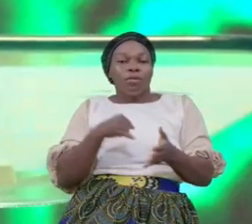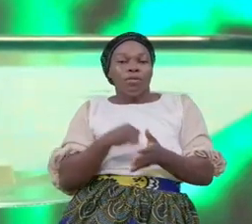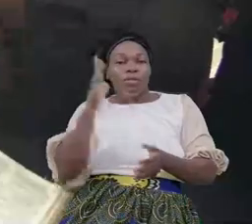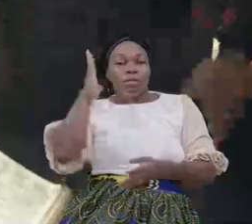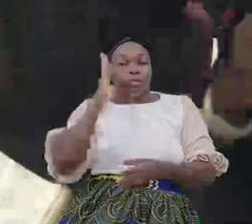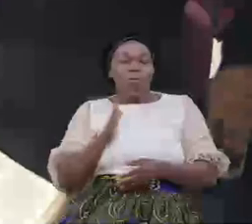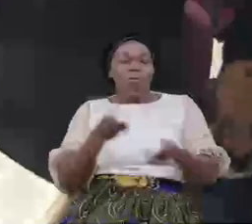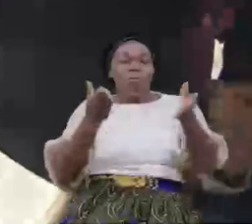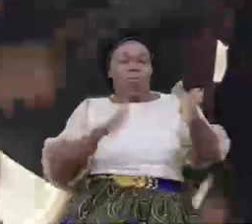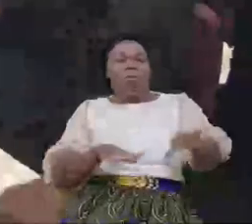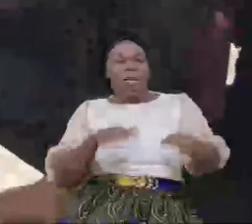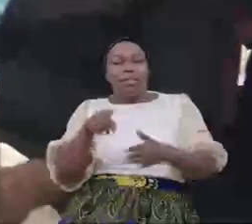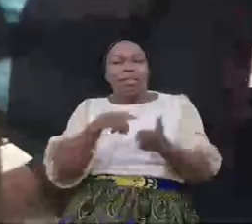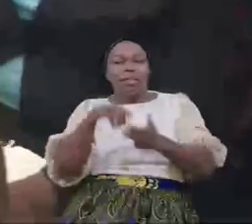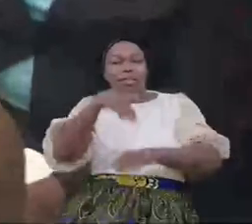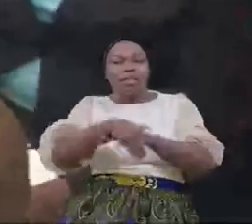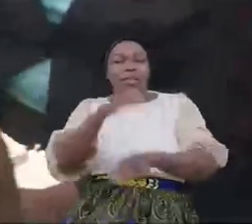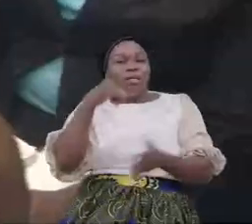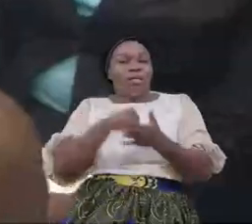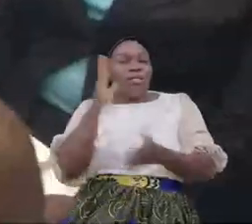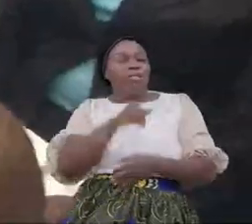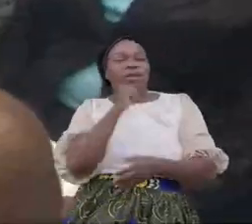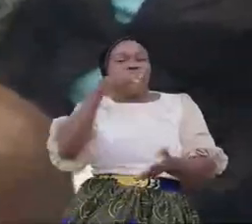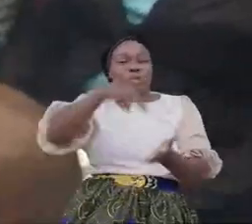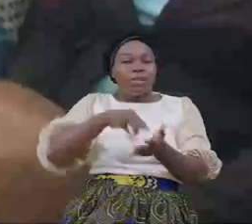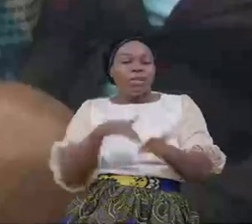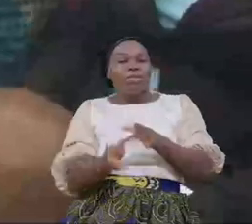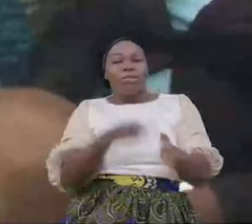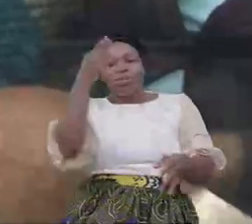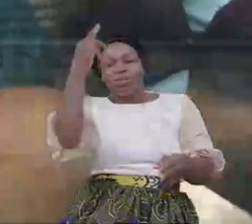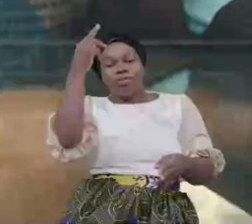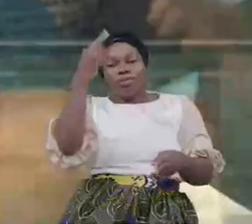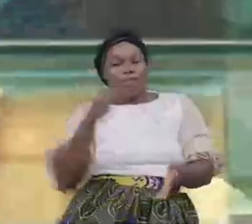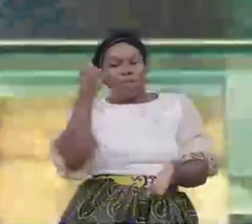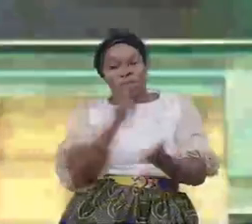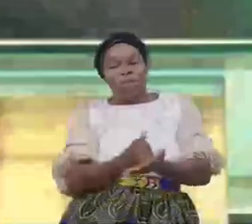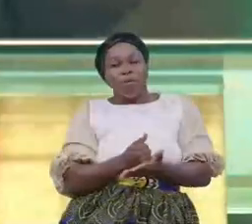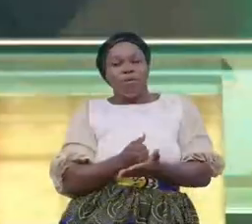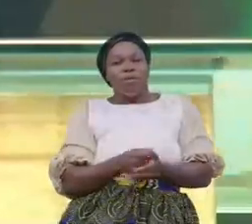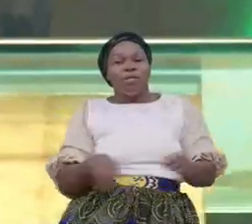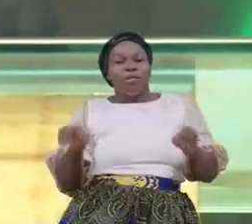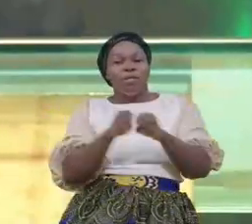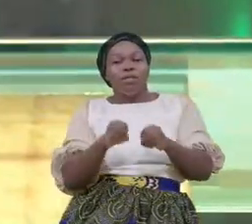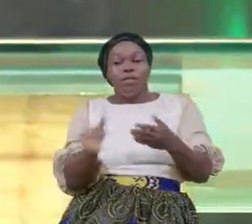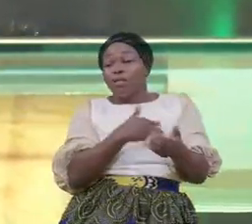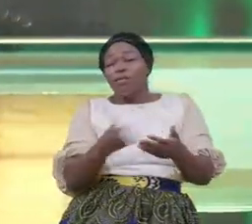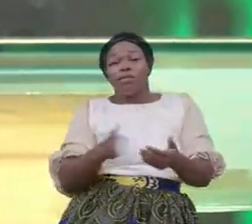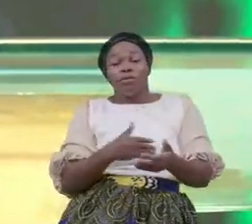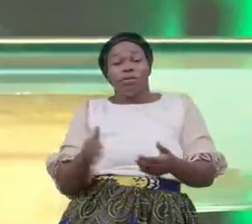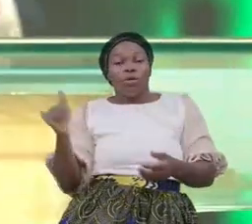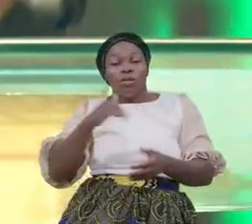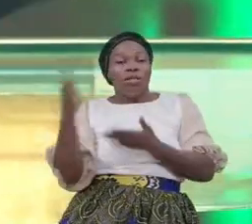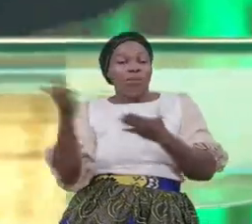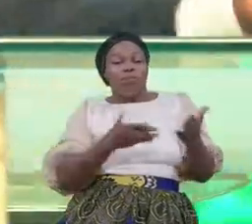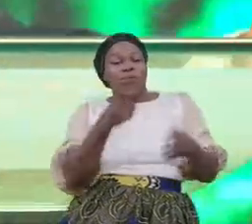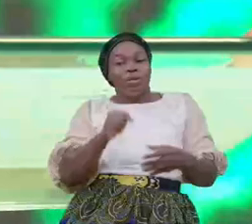cela n'arrivera pas. Vous savez, il amène la prophétie des habits blancs,